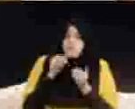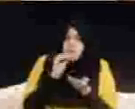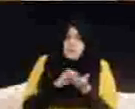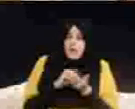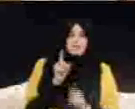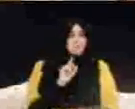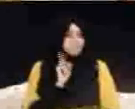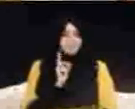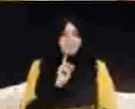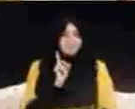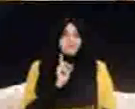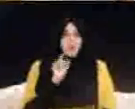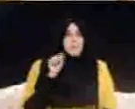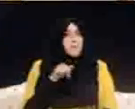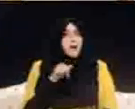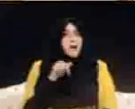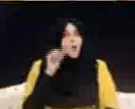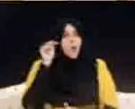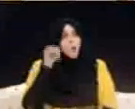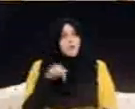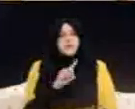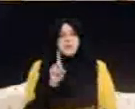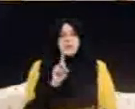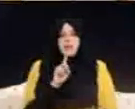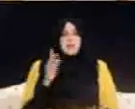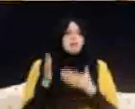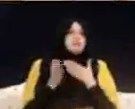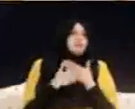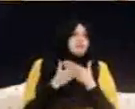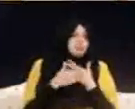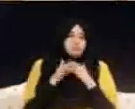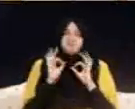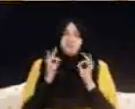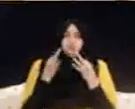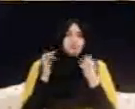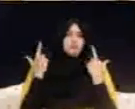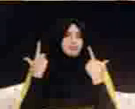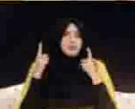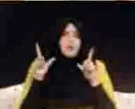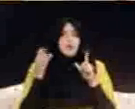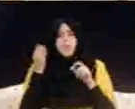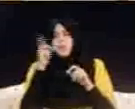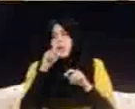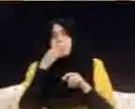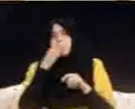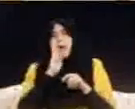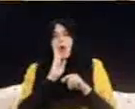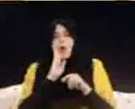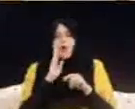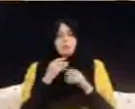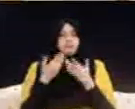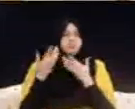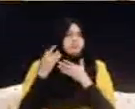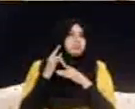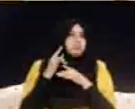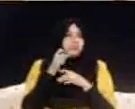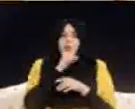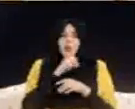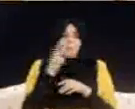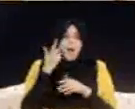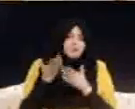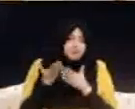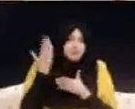لماذا؟ ليس شرطا كتوجيه كارشاد، معليش الانسان لا ينسى والديه ولا ينسى اجداده، لانه